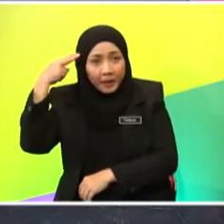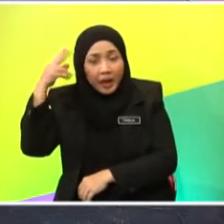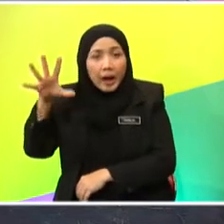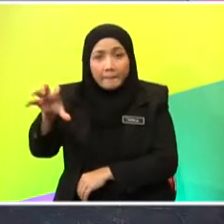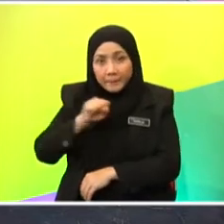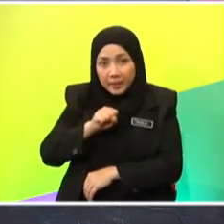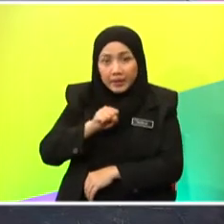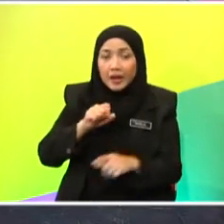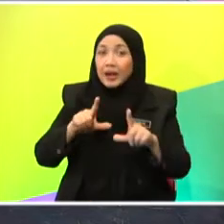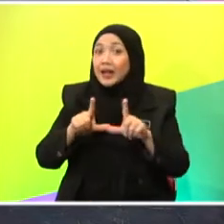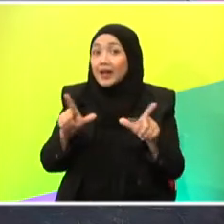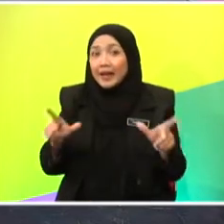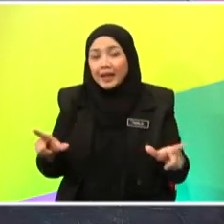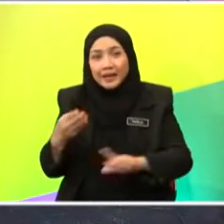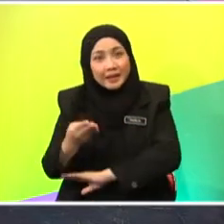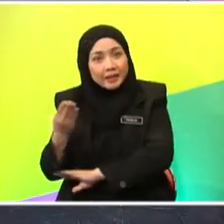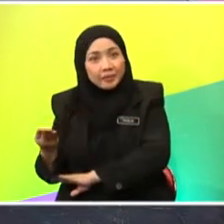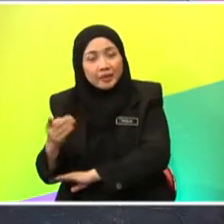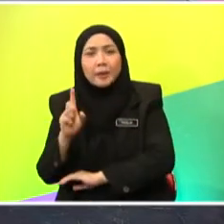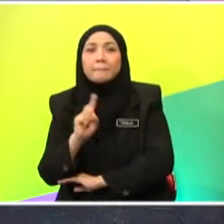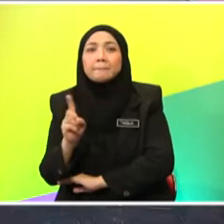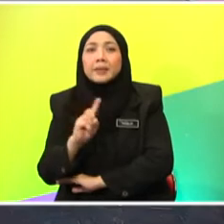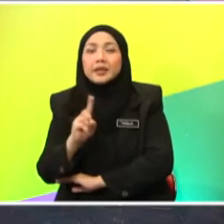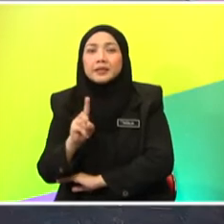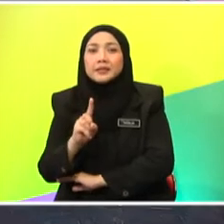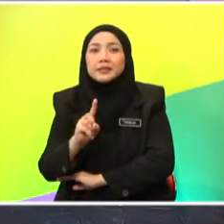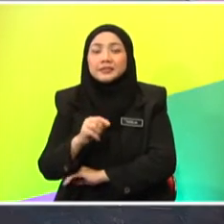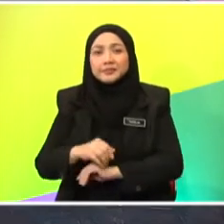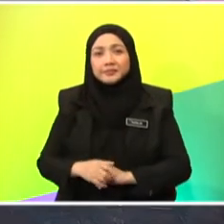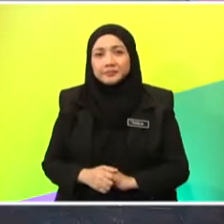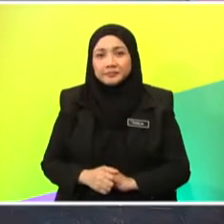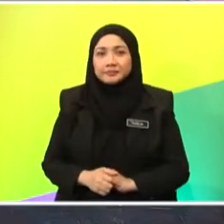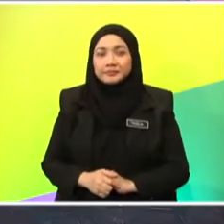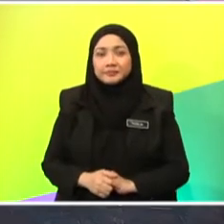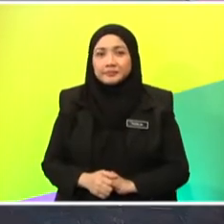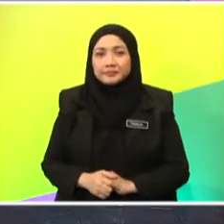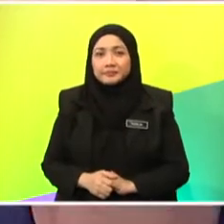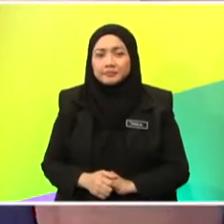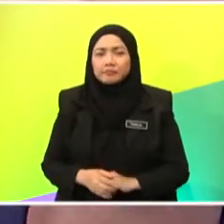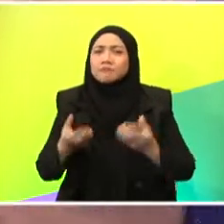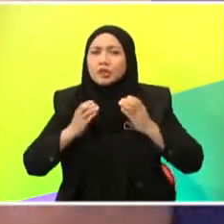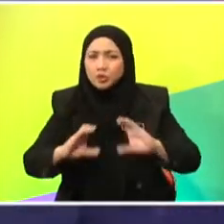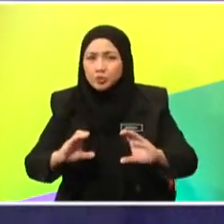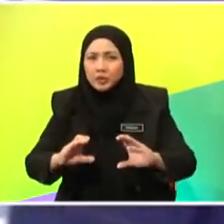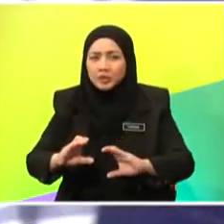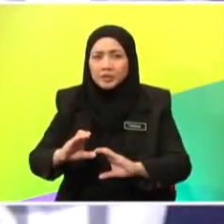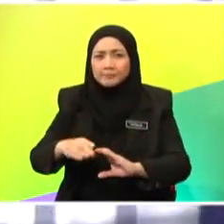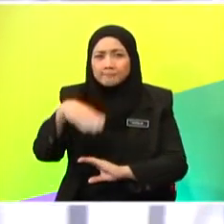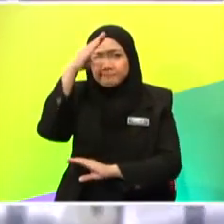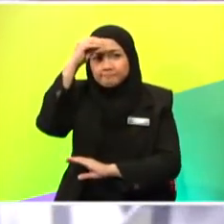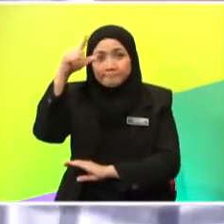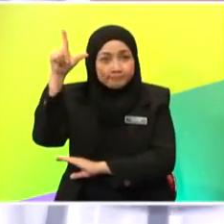warnanya saya ambek yang nila oke oke coba Hakim picek